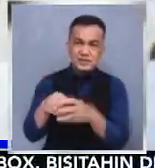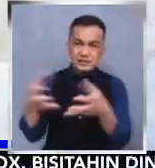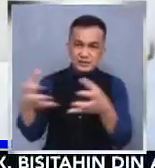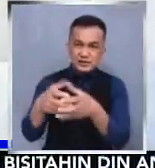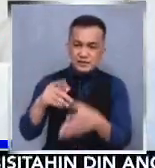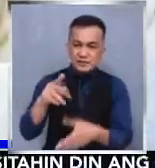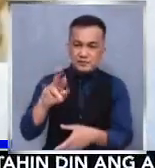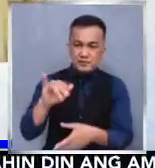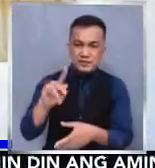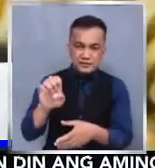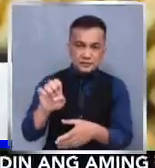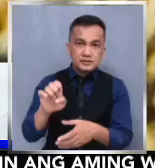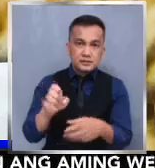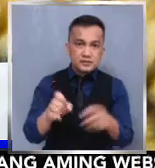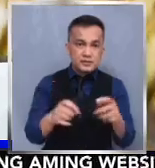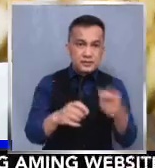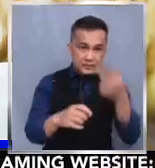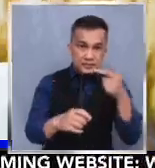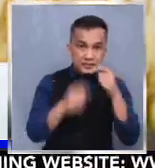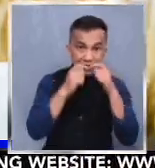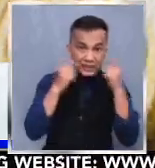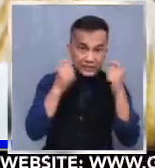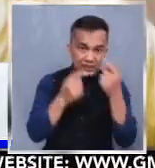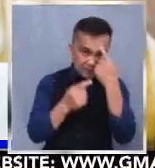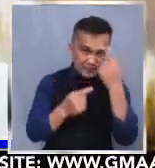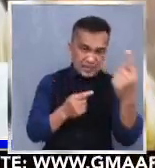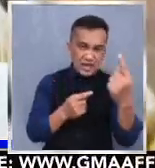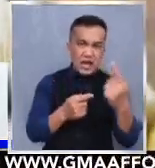mga tigre naman ay solitary at masayang-masaya na mag-isa.